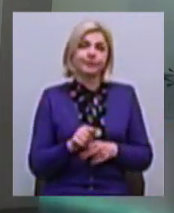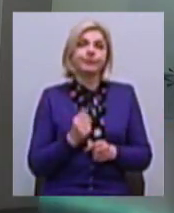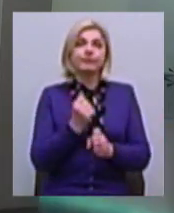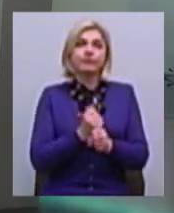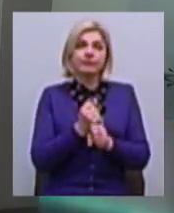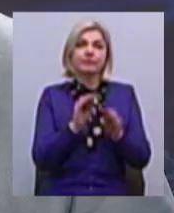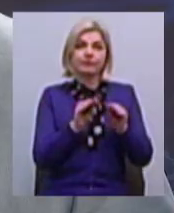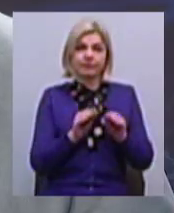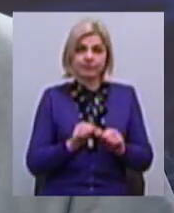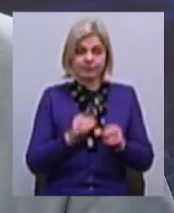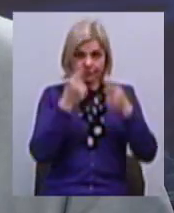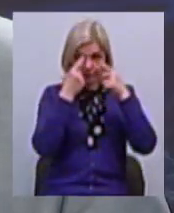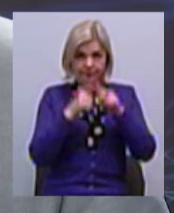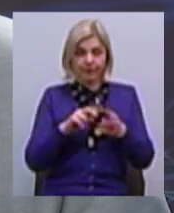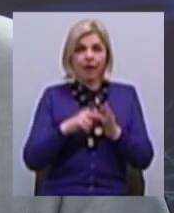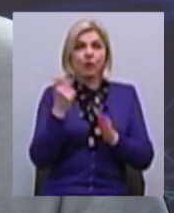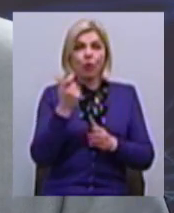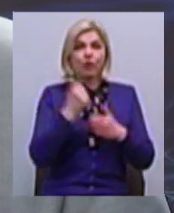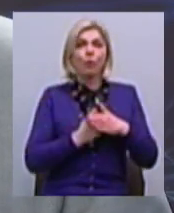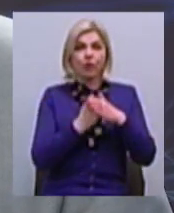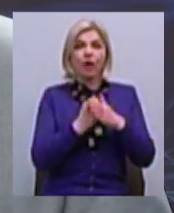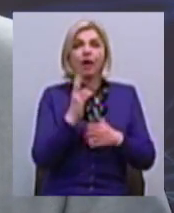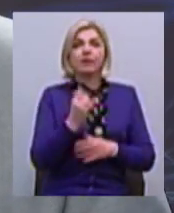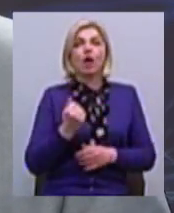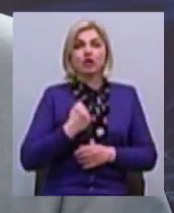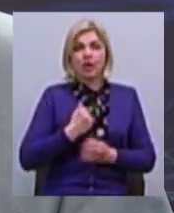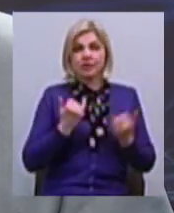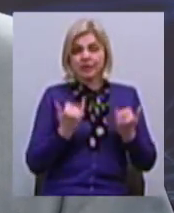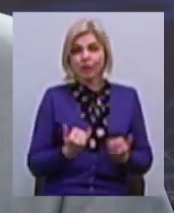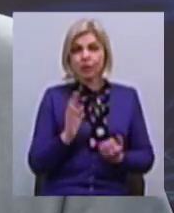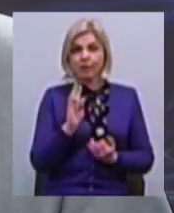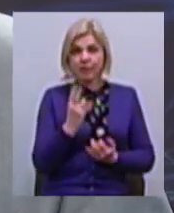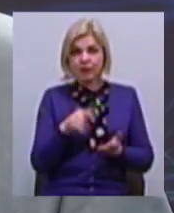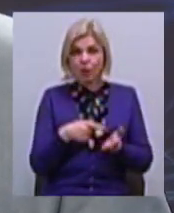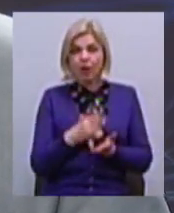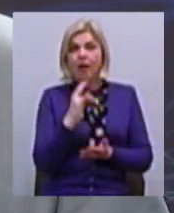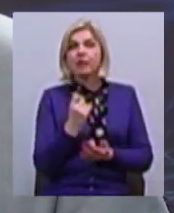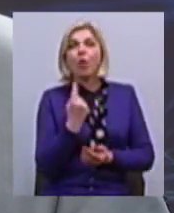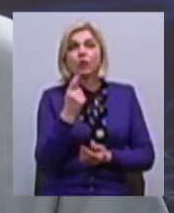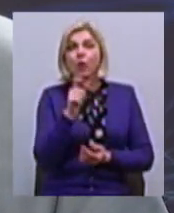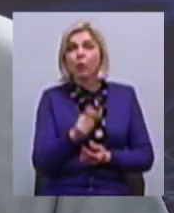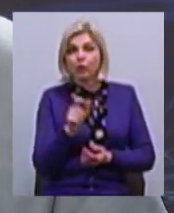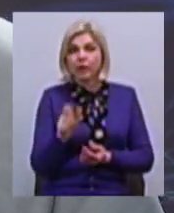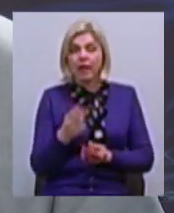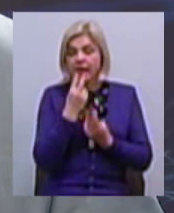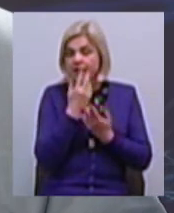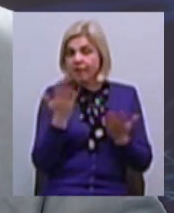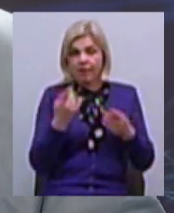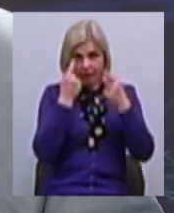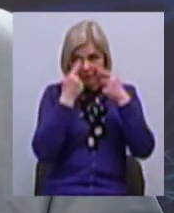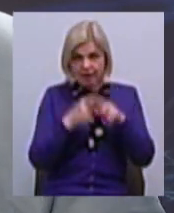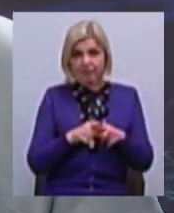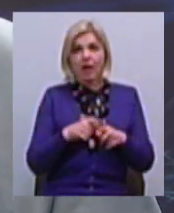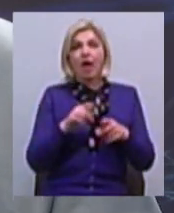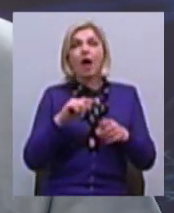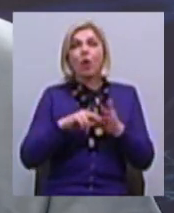розробляло ТЕО, техніко-економічне обґрунтування, на жаль, на сьогодні в місті Миколаєві жодна людина не бачила цього техніко-економічного обґрунтування,